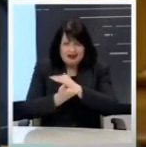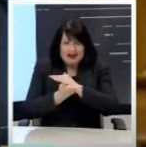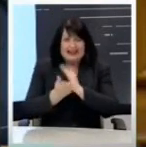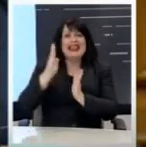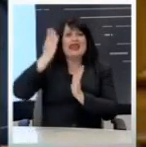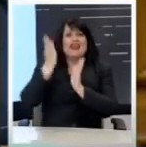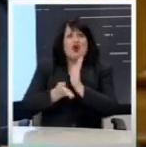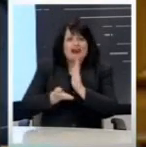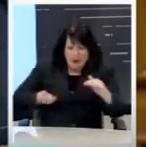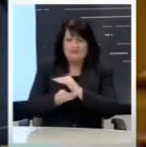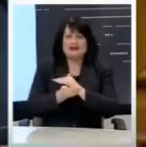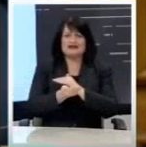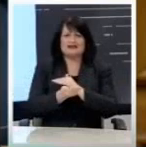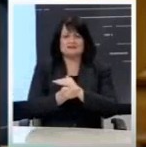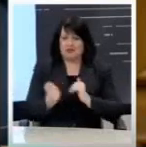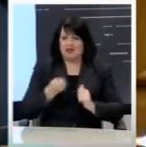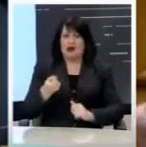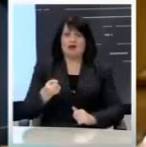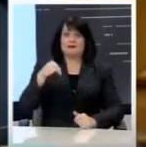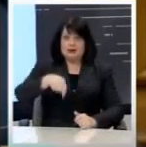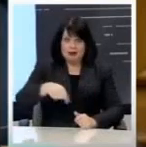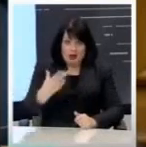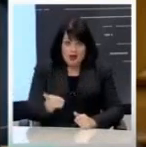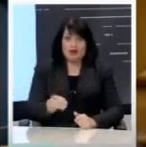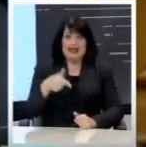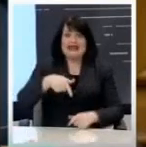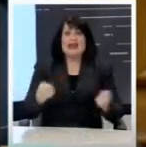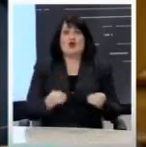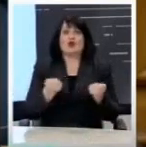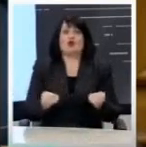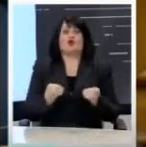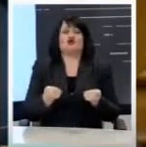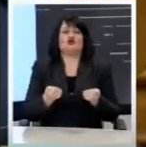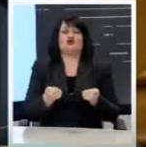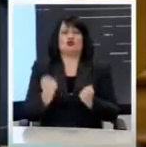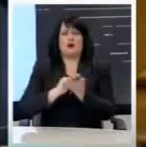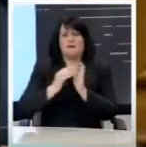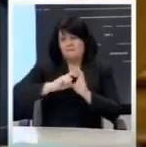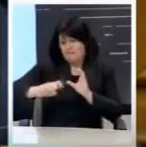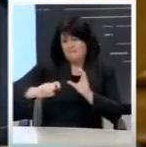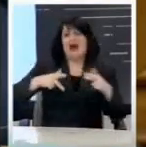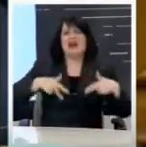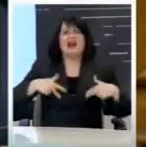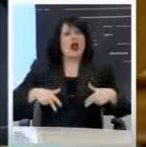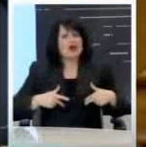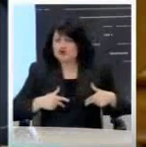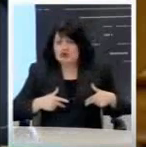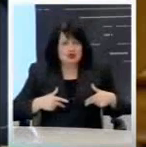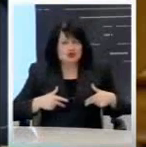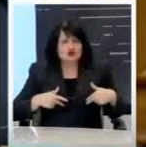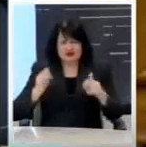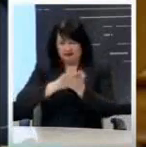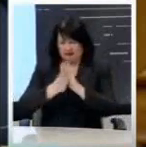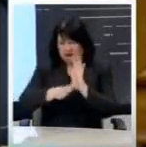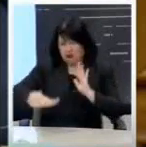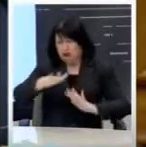στο τέλος. Αλλά εδώ έχουμε ένα γεγονός το οποίο δεν έχει να κάνει ούτε με παρακράτος, όπως λέτε, ούτε με παρακρατικούς